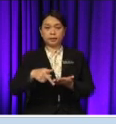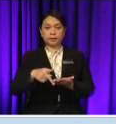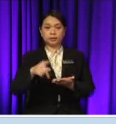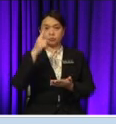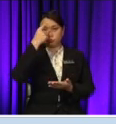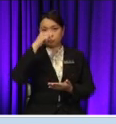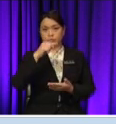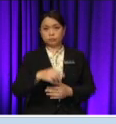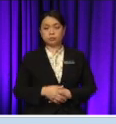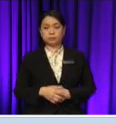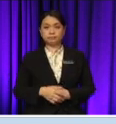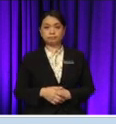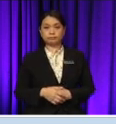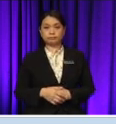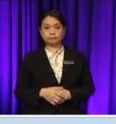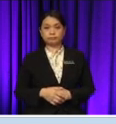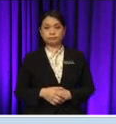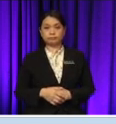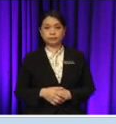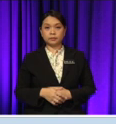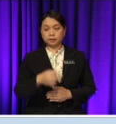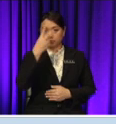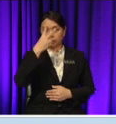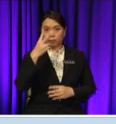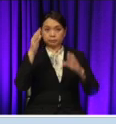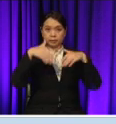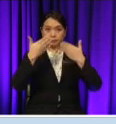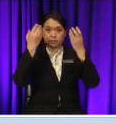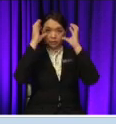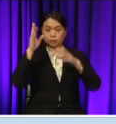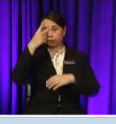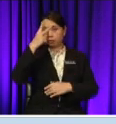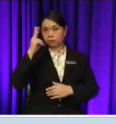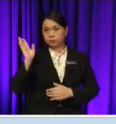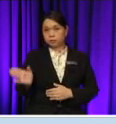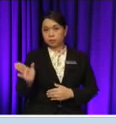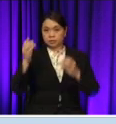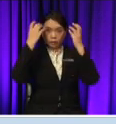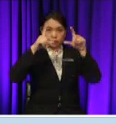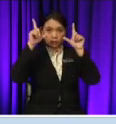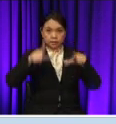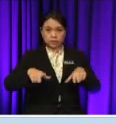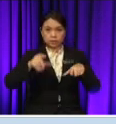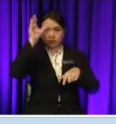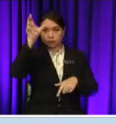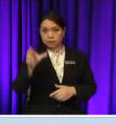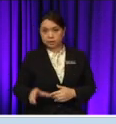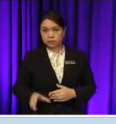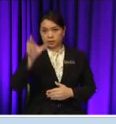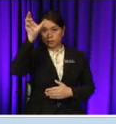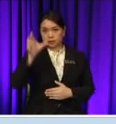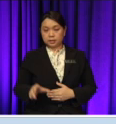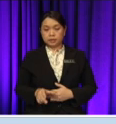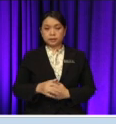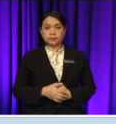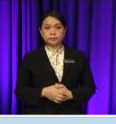dapat 350 letakkan di bagian laju yang dalam ini laju yang dalam ini adalah laju